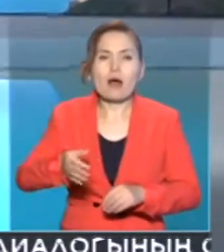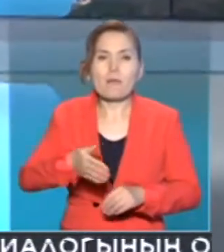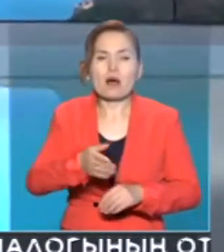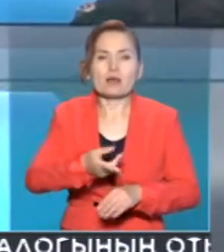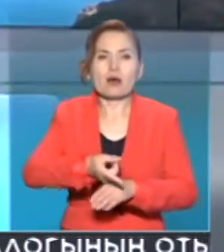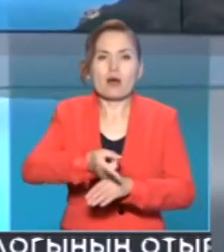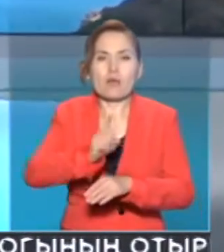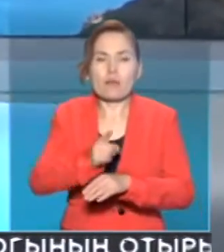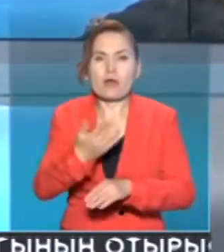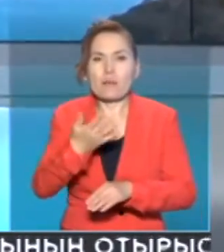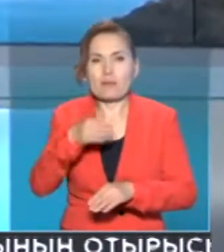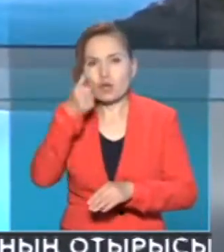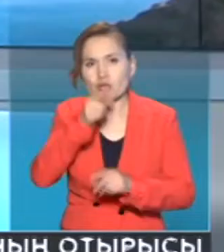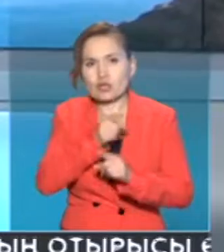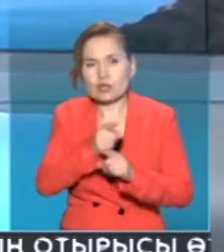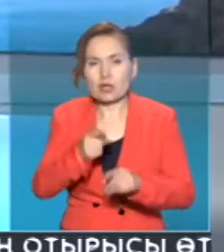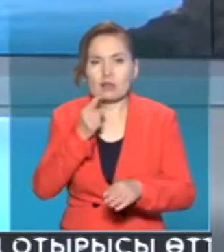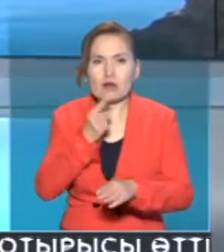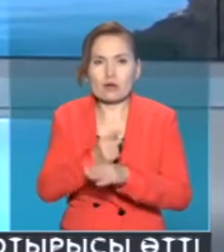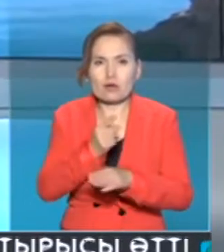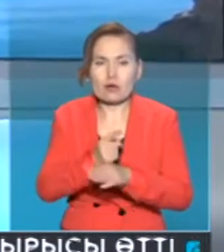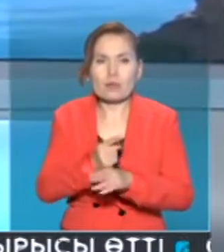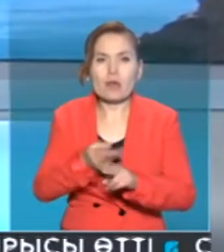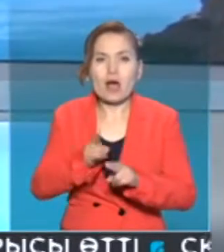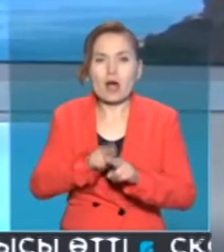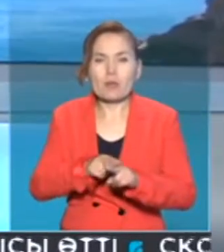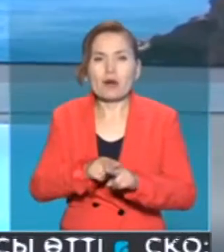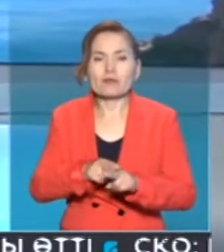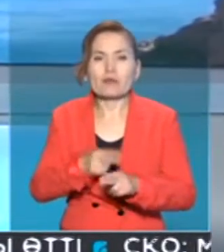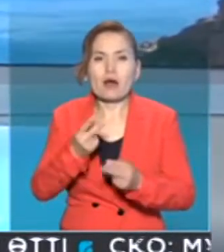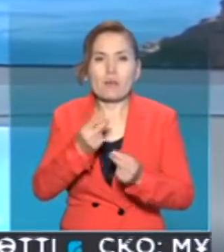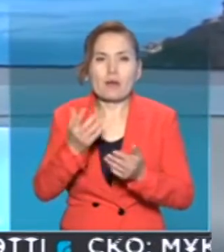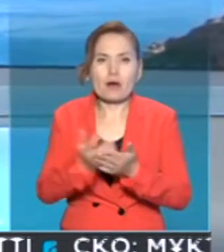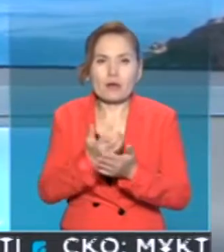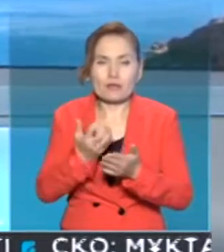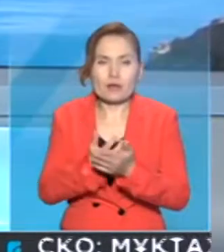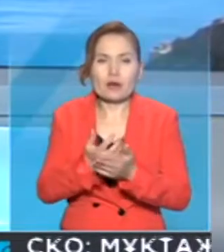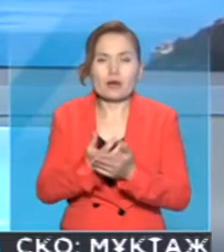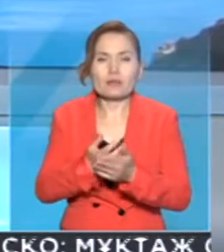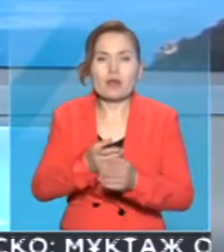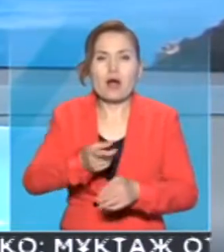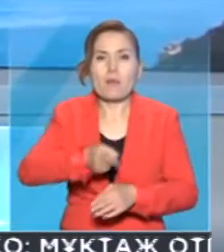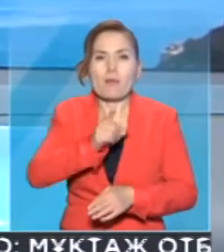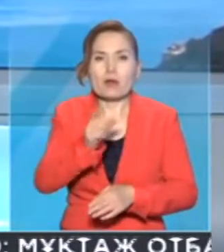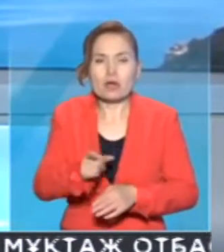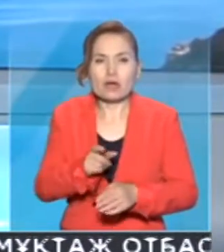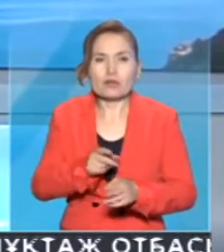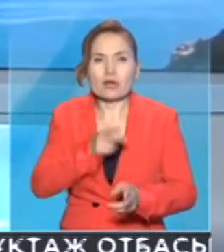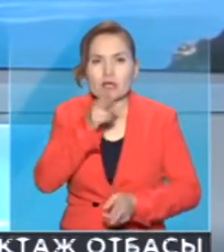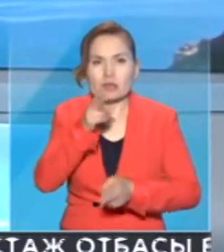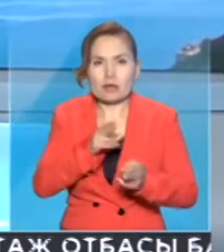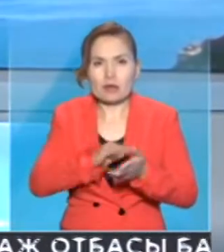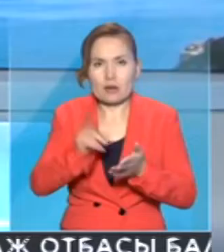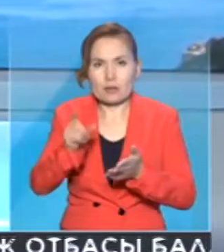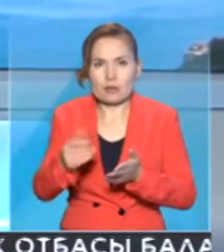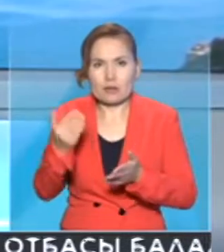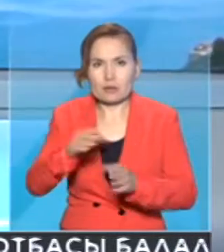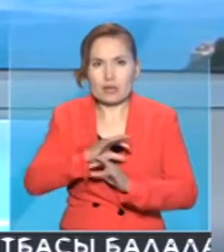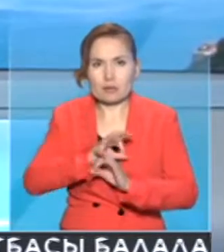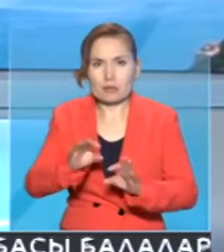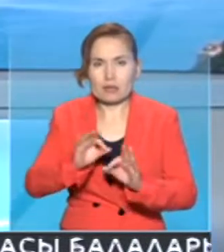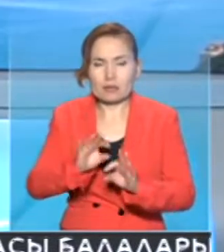тыйым салуға петиция жариялап, қол жинай бастаған. Ауыл салып күн көріп отырған тұрғындар бұған наразы. Тараптардың пікірін тілшіміз Қуан Нұрақын тыңдап